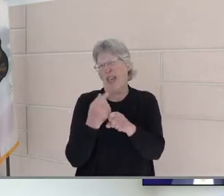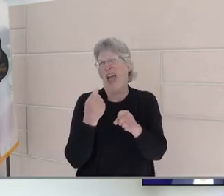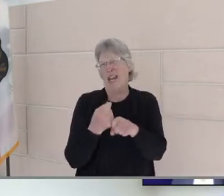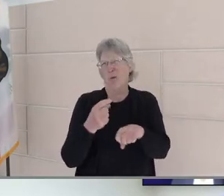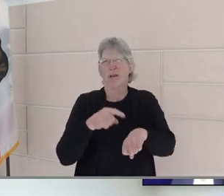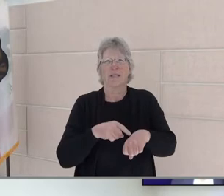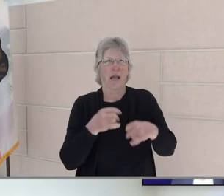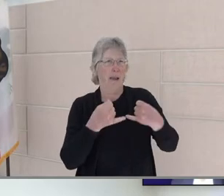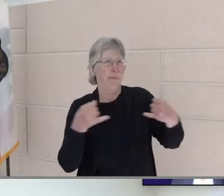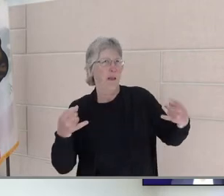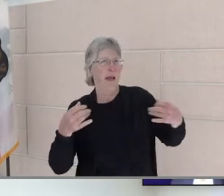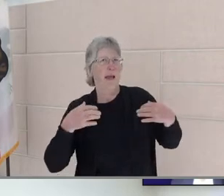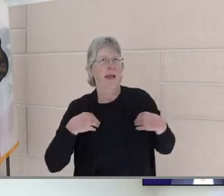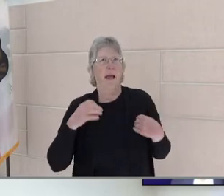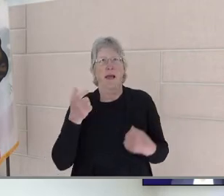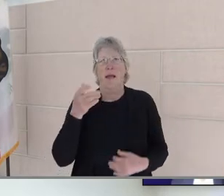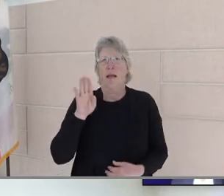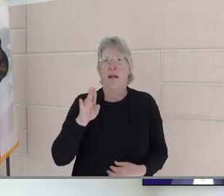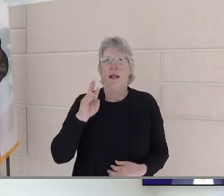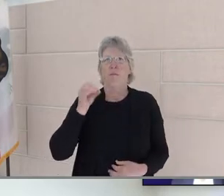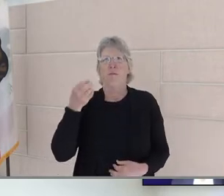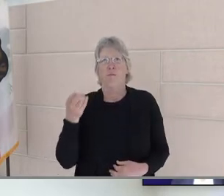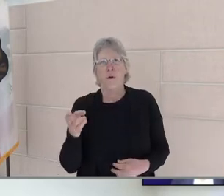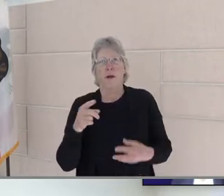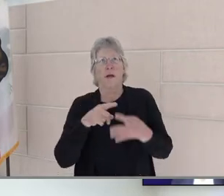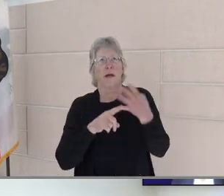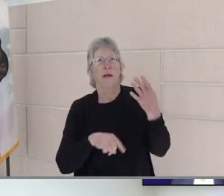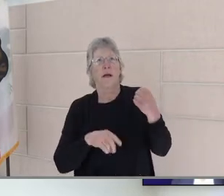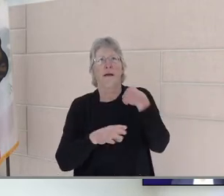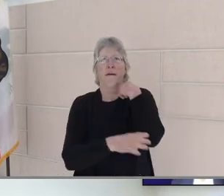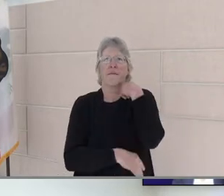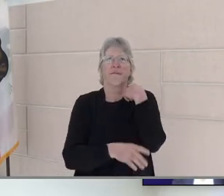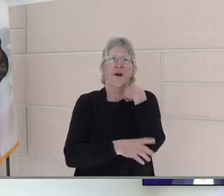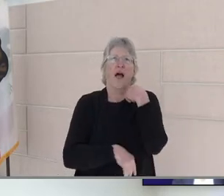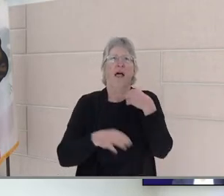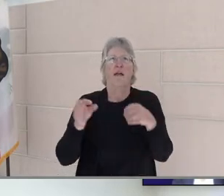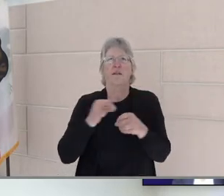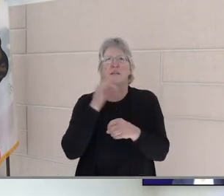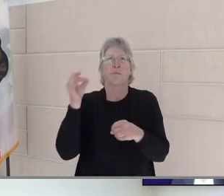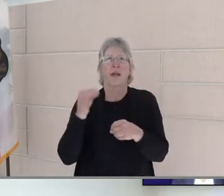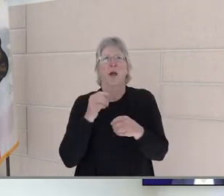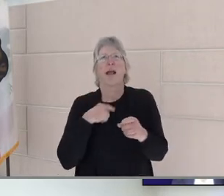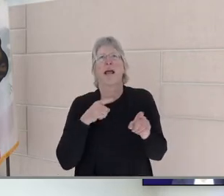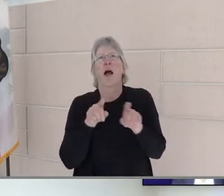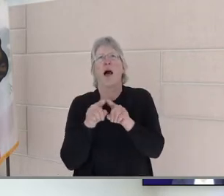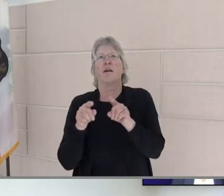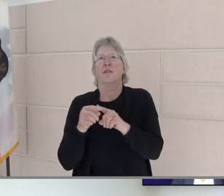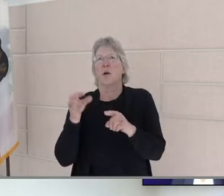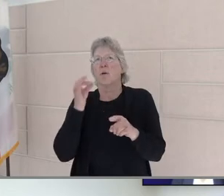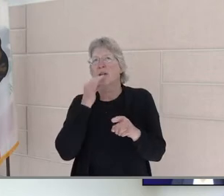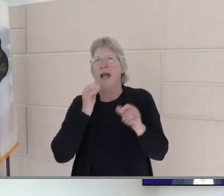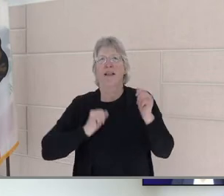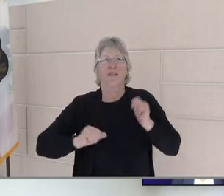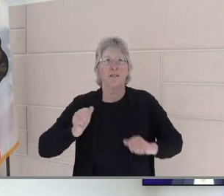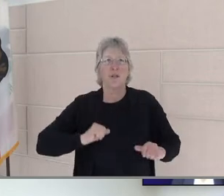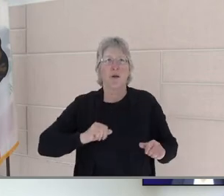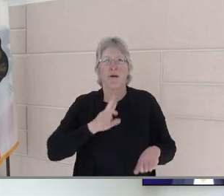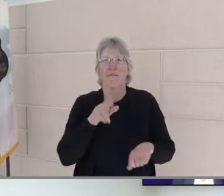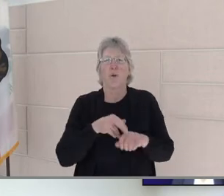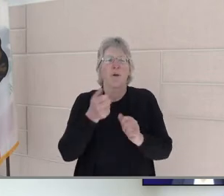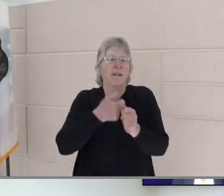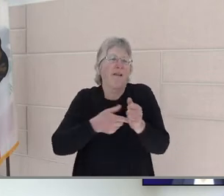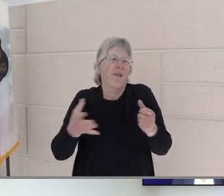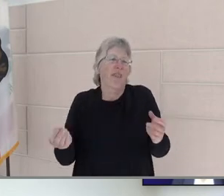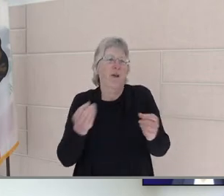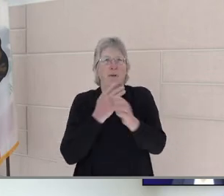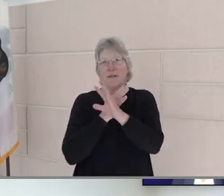หายยังปลายปีเวลีสำหรับเรียกความเรียบจำกรรมวิธีติดตามทั้งไงคะติดตามปีเวลีนำใบแต่เตียงสะ